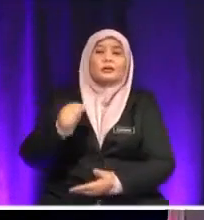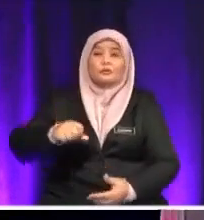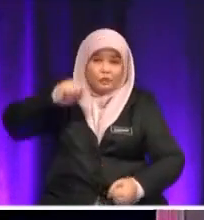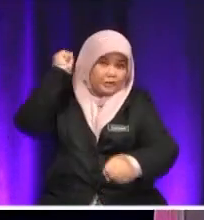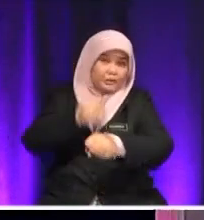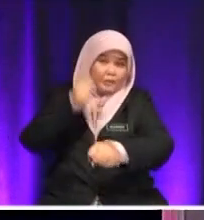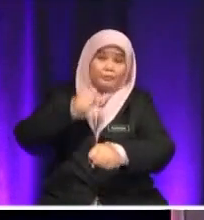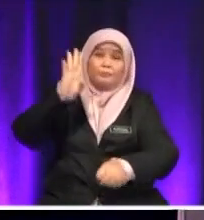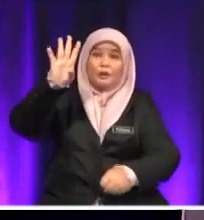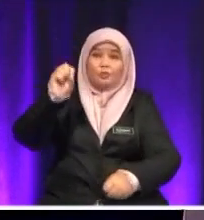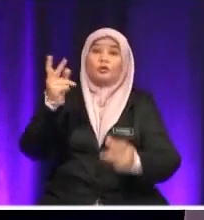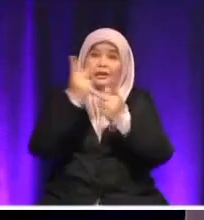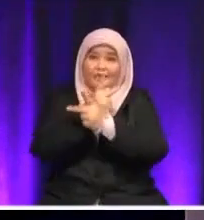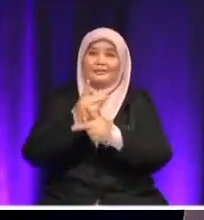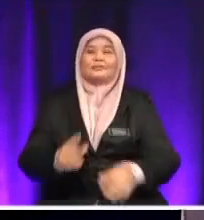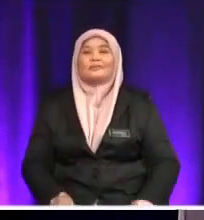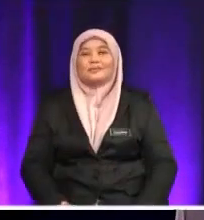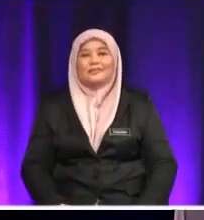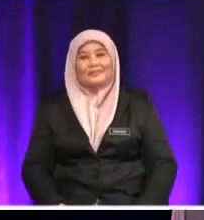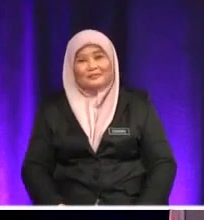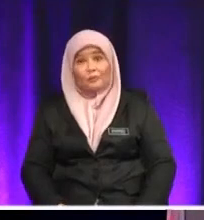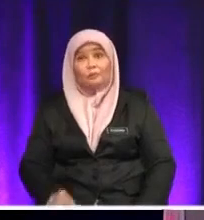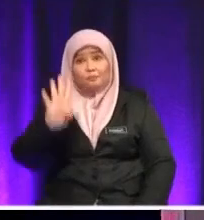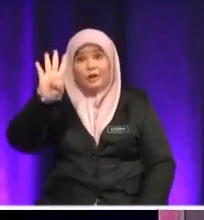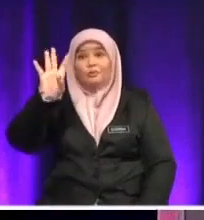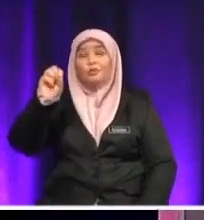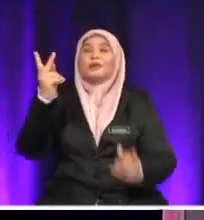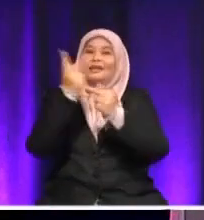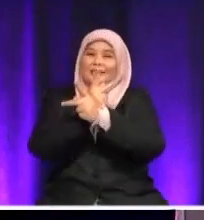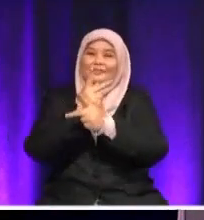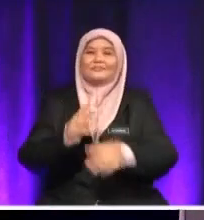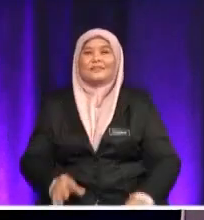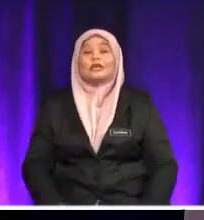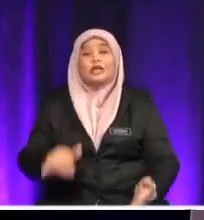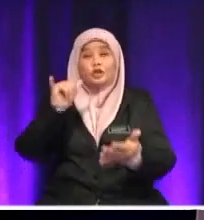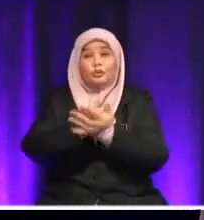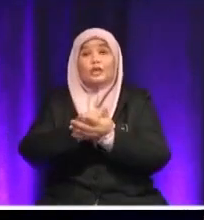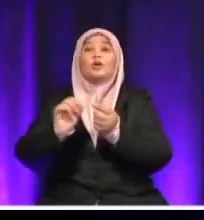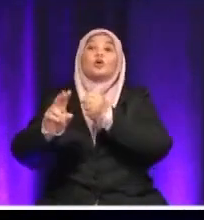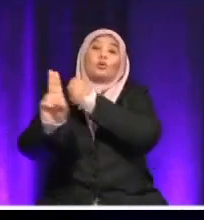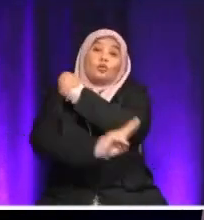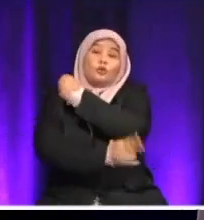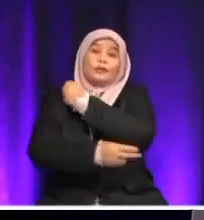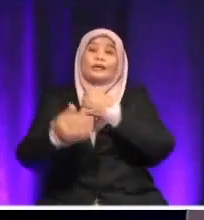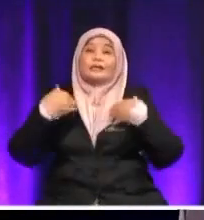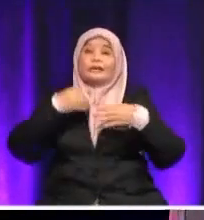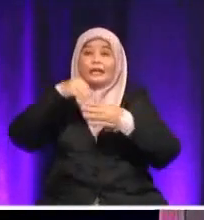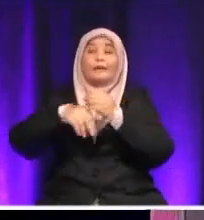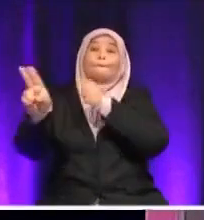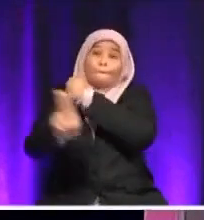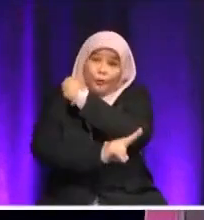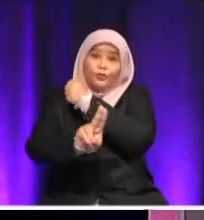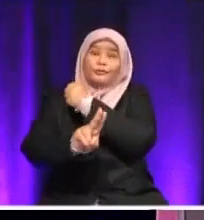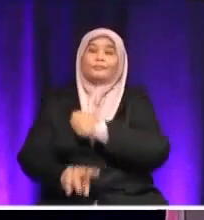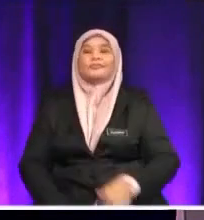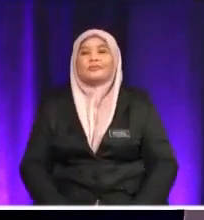sebanyak 40 kali. Berapa hakim? 40 kali. Yeah. Ha, itu ialah hukuman yang ada dalam hudud. Dan